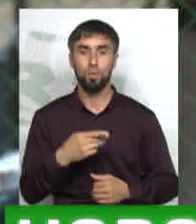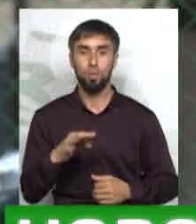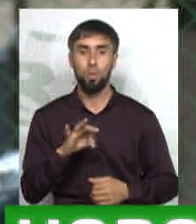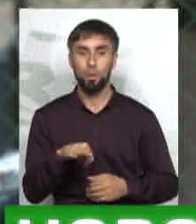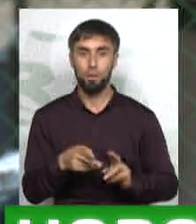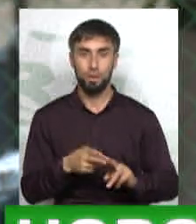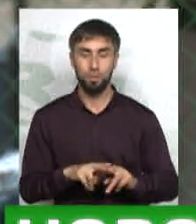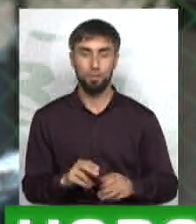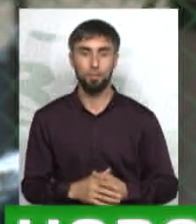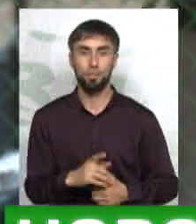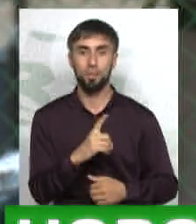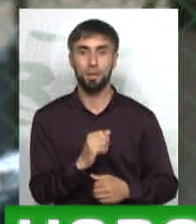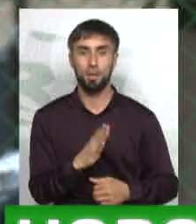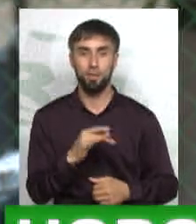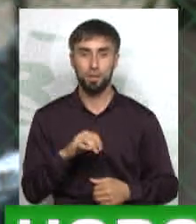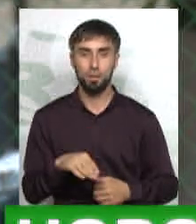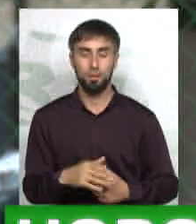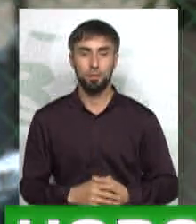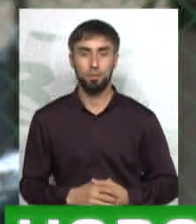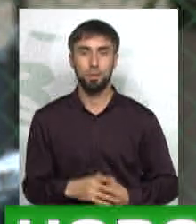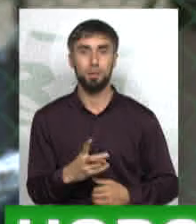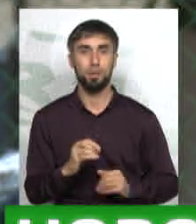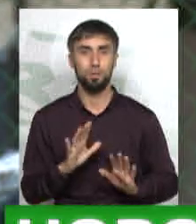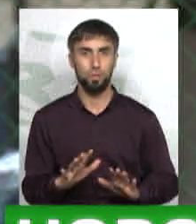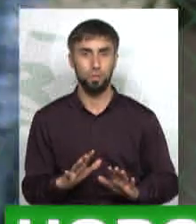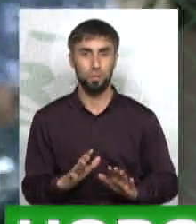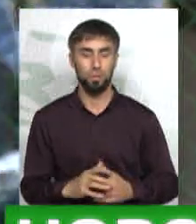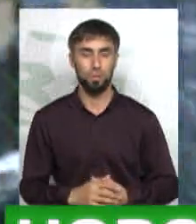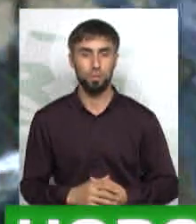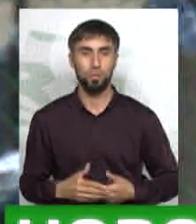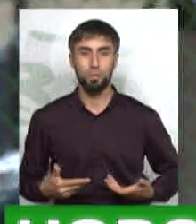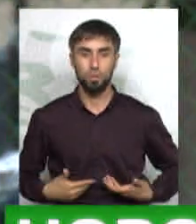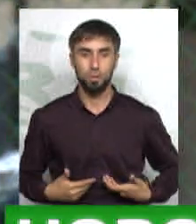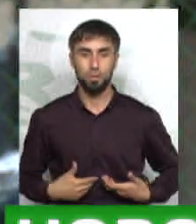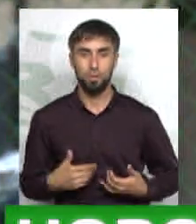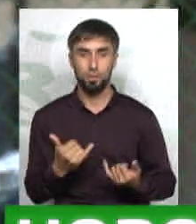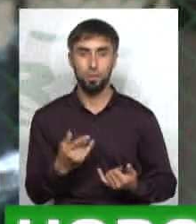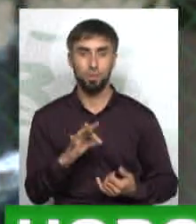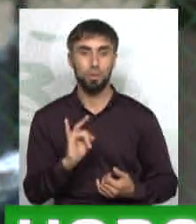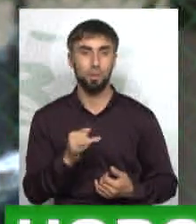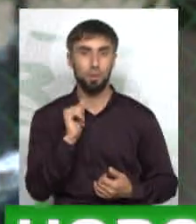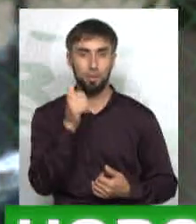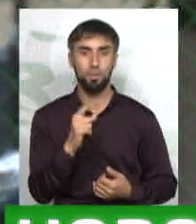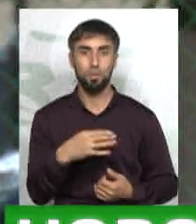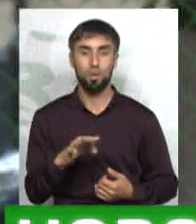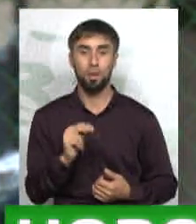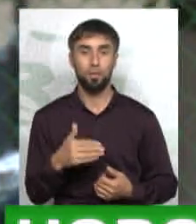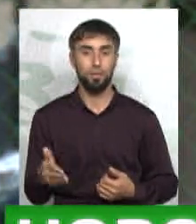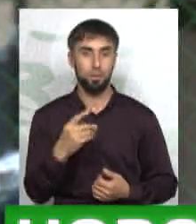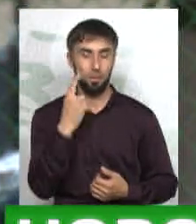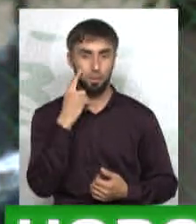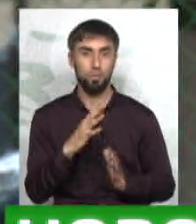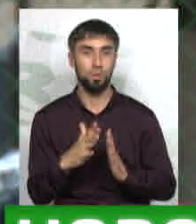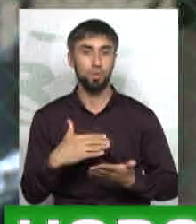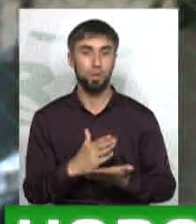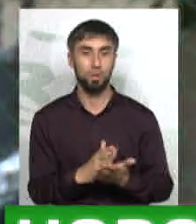от этого зависит не только жизнь сегодня, но и завтра, потому что, как вы заметили, большая